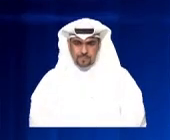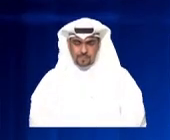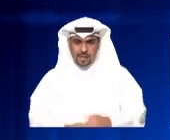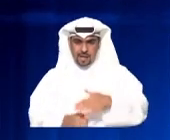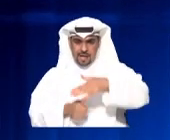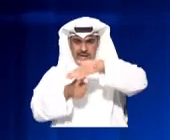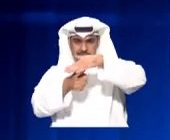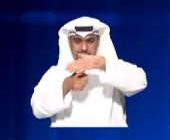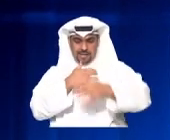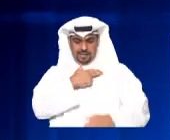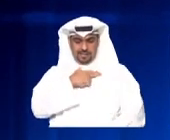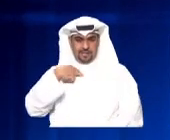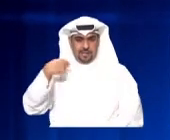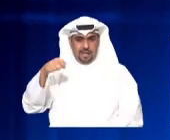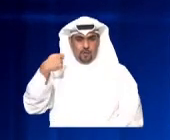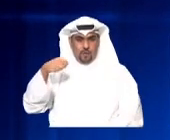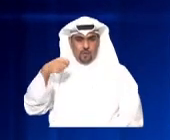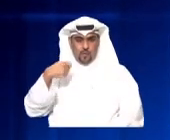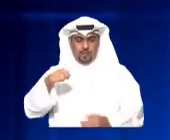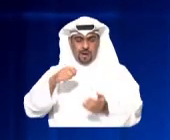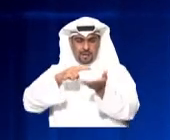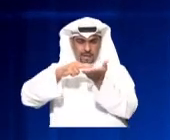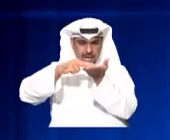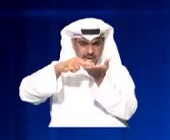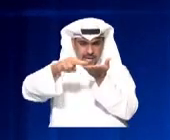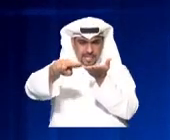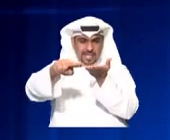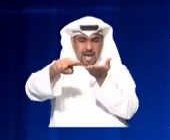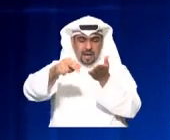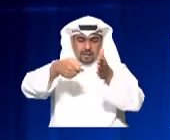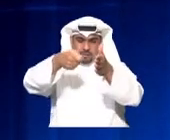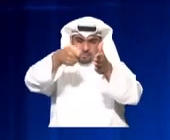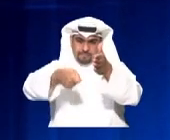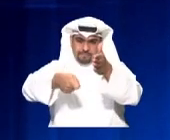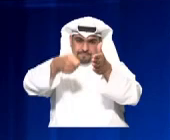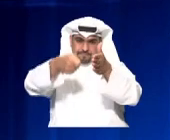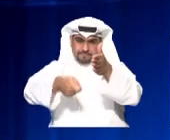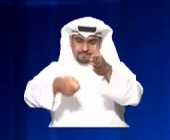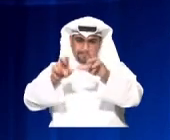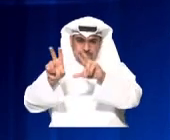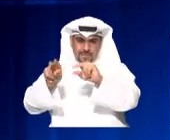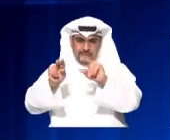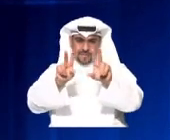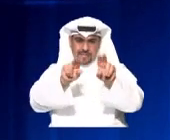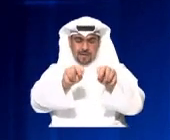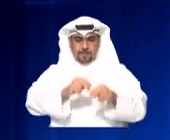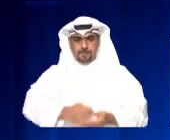صباح خالد الحمد الصباح رئيس مجلس الوزراء حفظه الله ببرقية تعزية مماثلة.